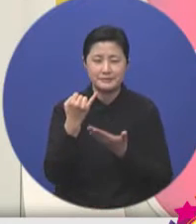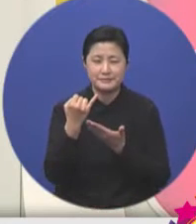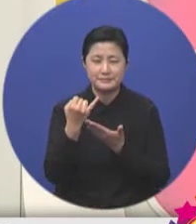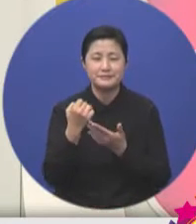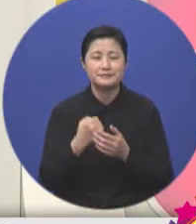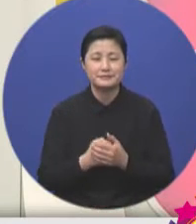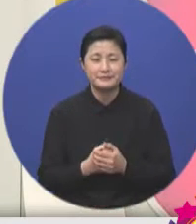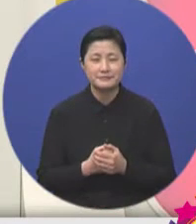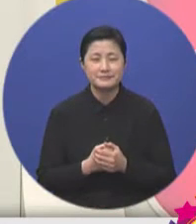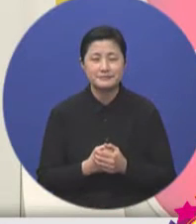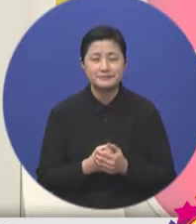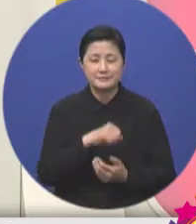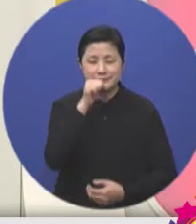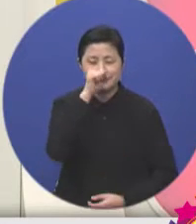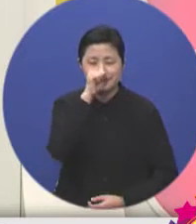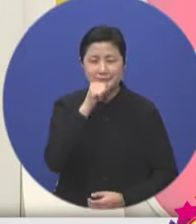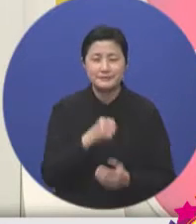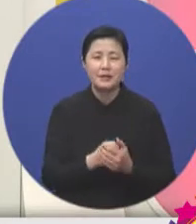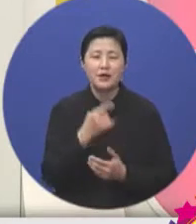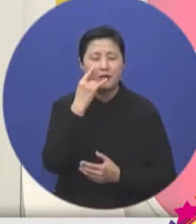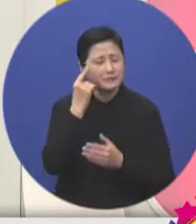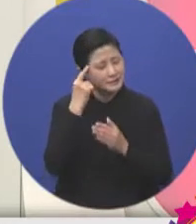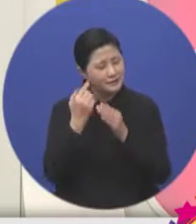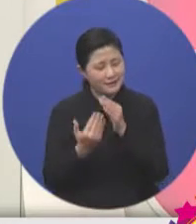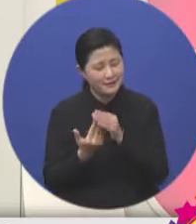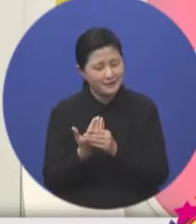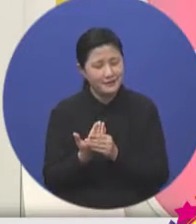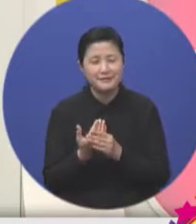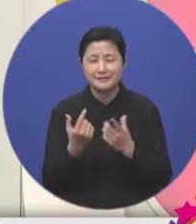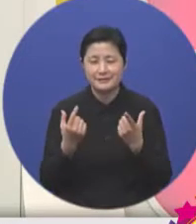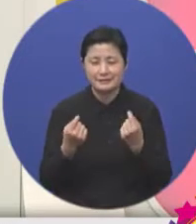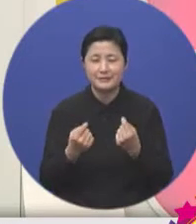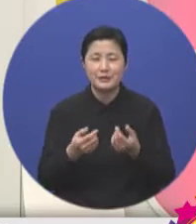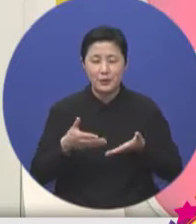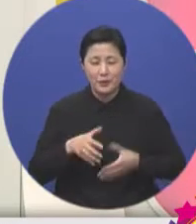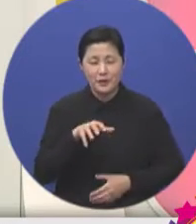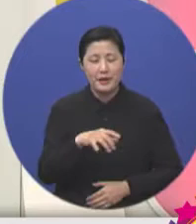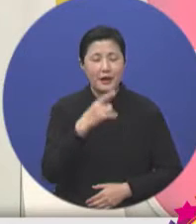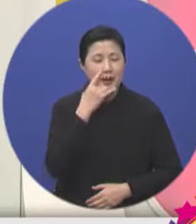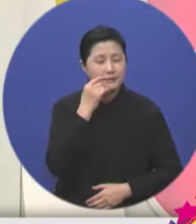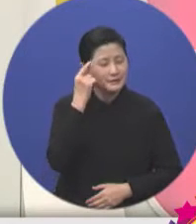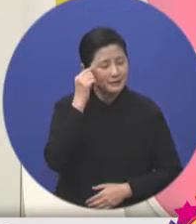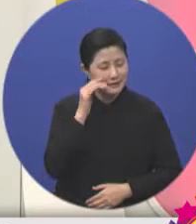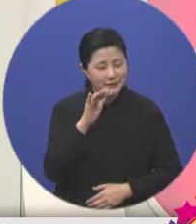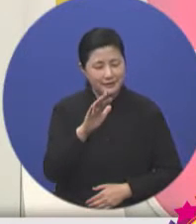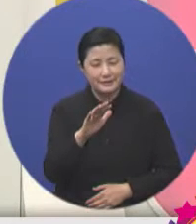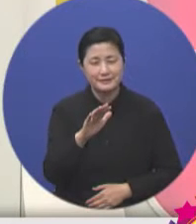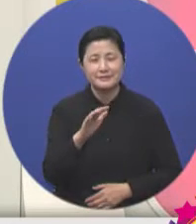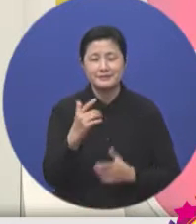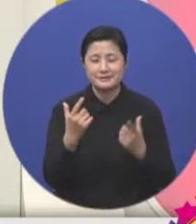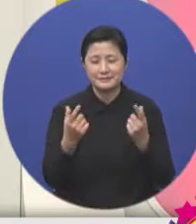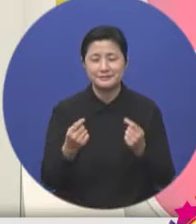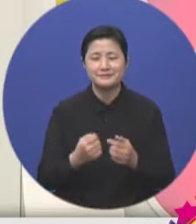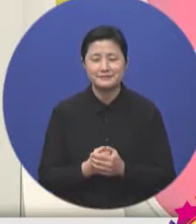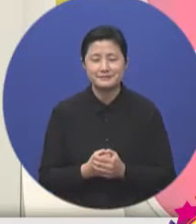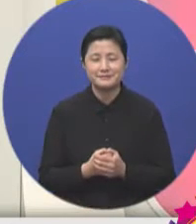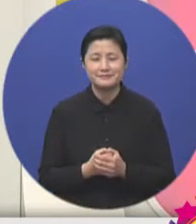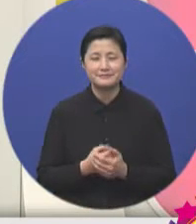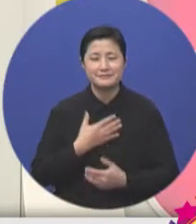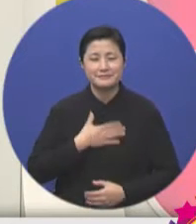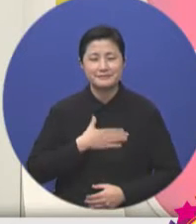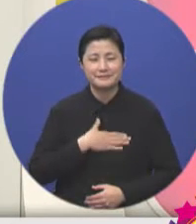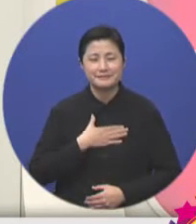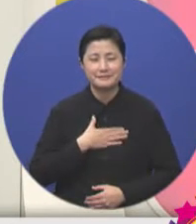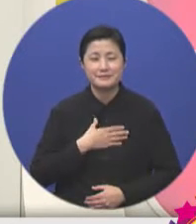예, 예. 좋습니다, 어머님. 또 엄마 생각나시고. 네, 또 고향에 계신 어머니 생각이 또 나게 예, 생겼습니다, 또.